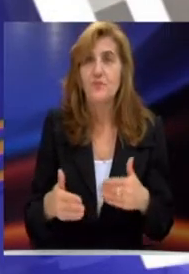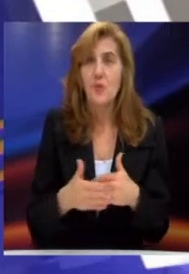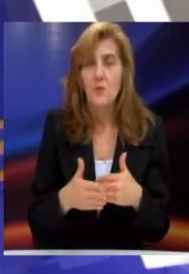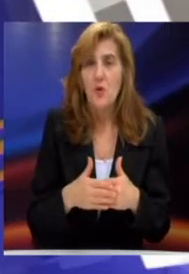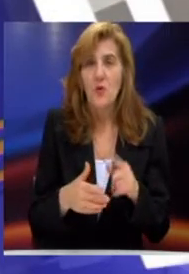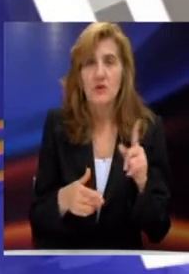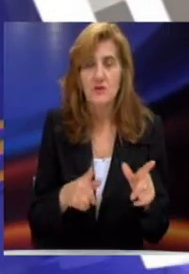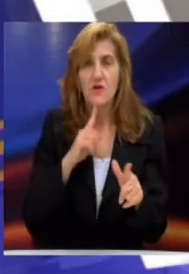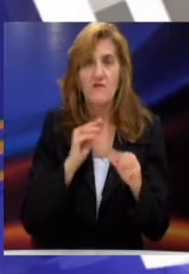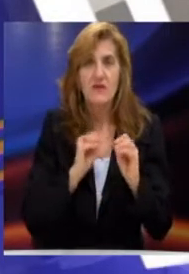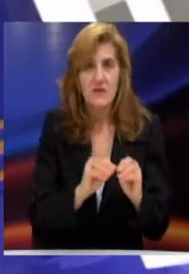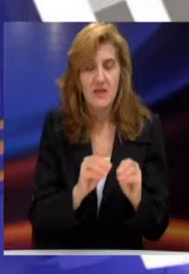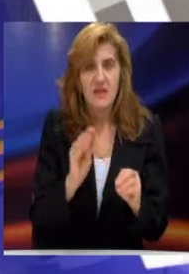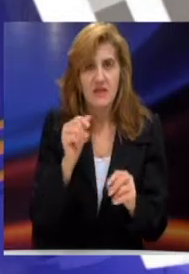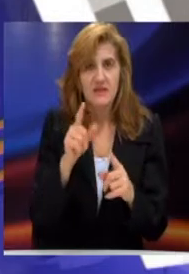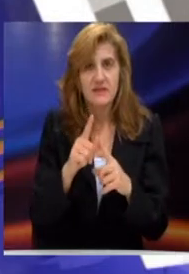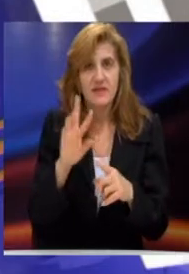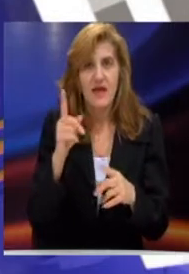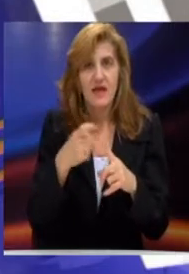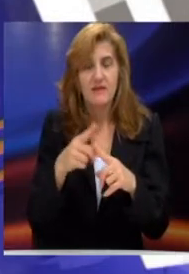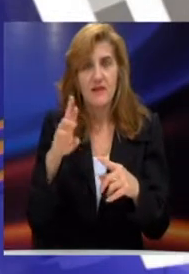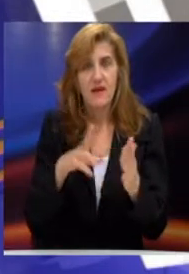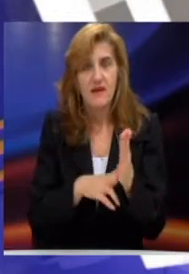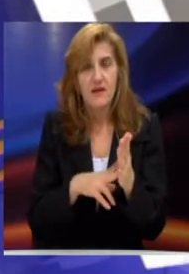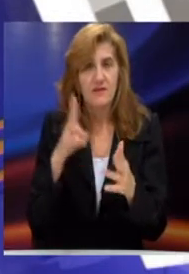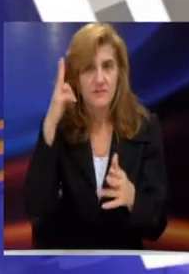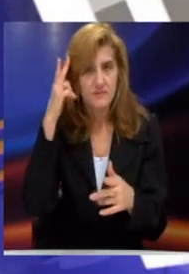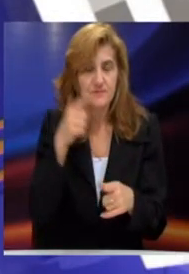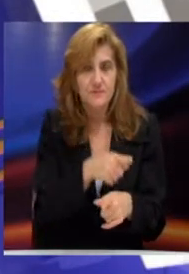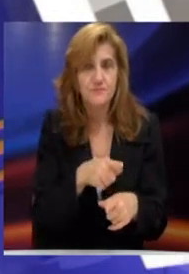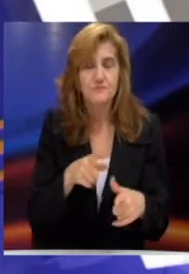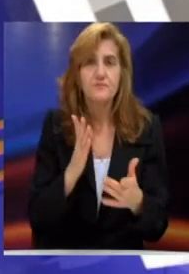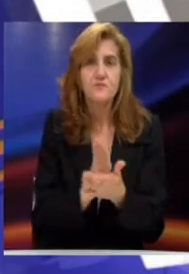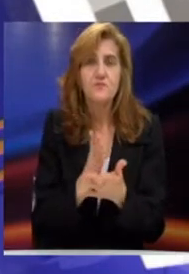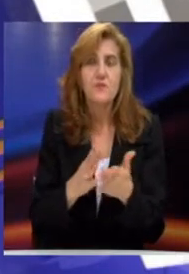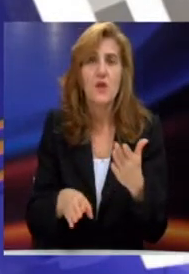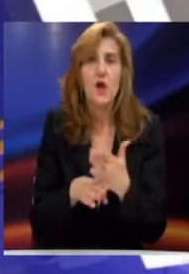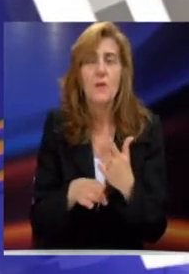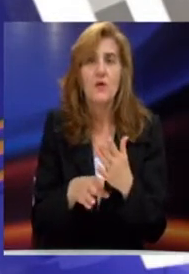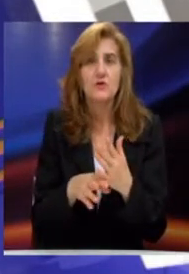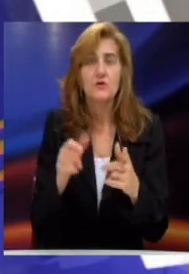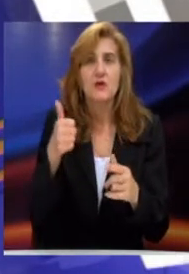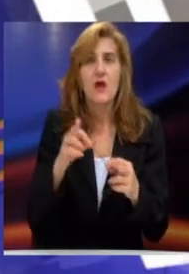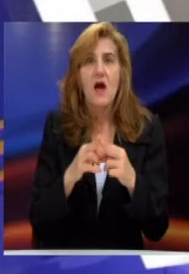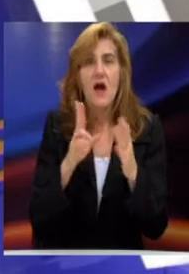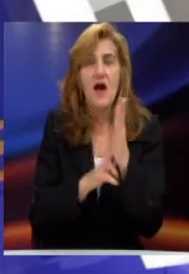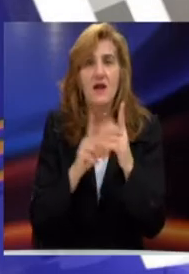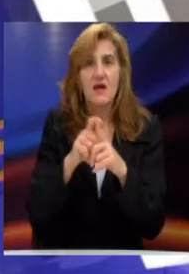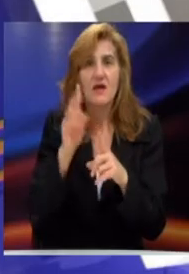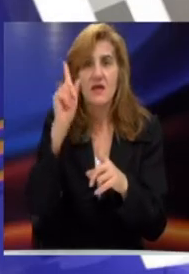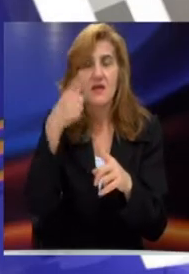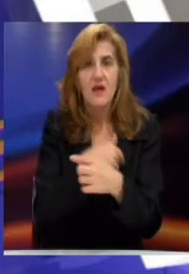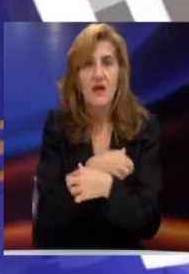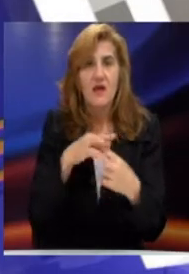Pored Štefaneka i trenera Sretena Damjanovića, podršku u našim takmičarima pružio je i Andrija Romić, predsjednik rvačkog